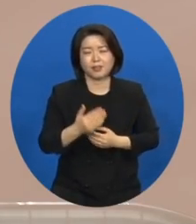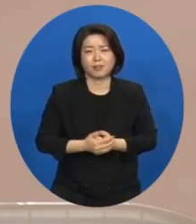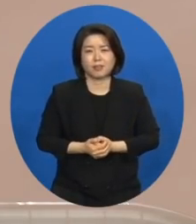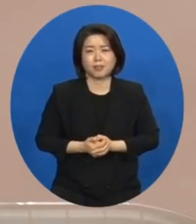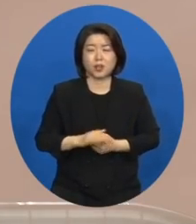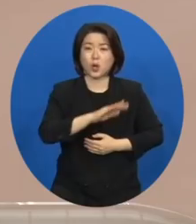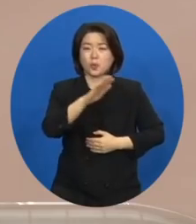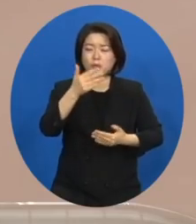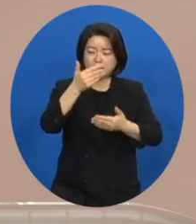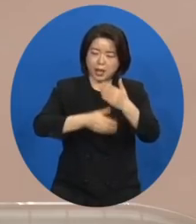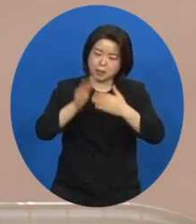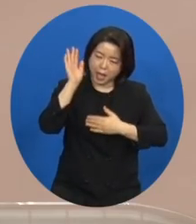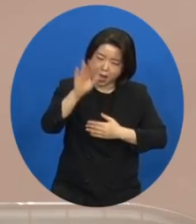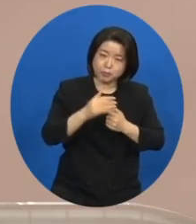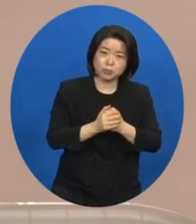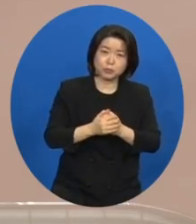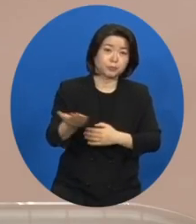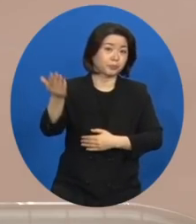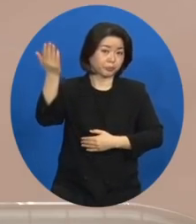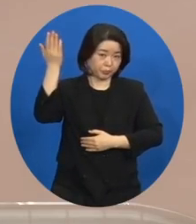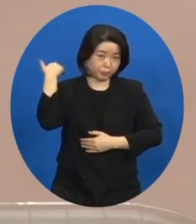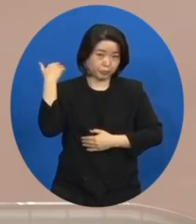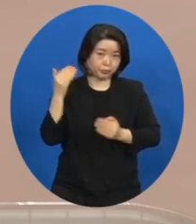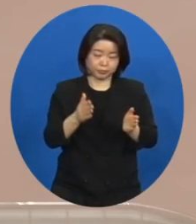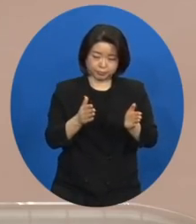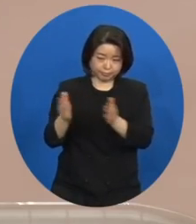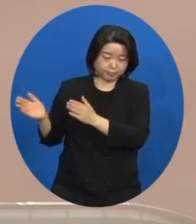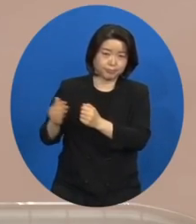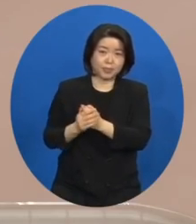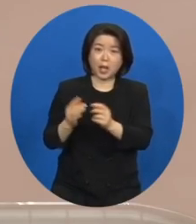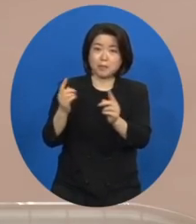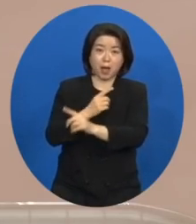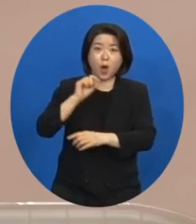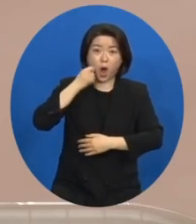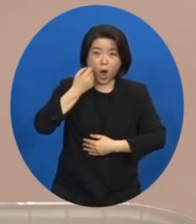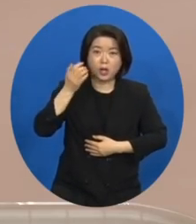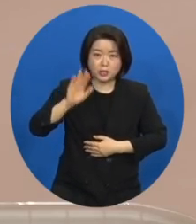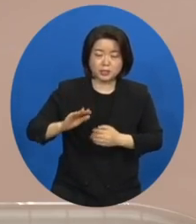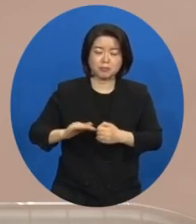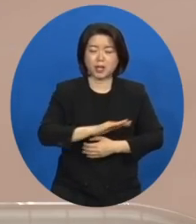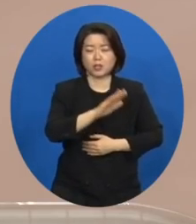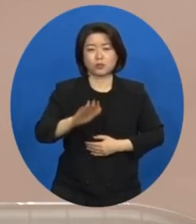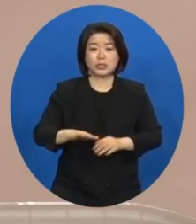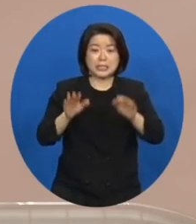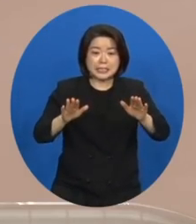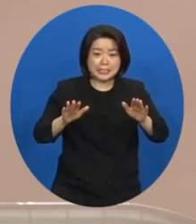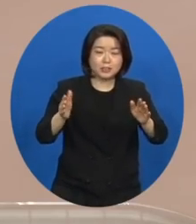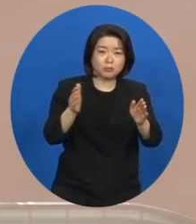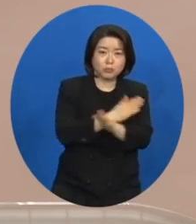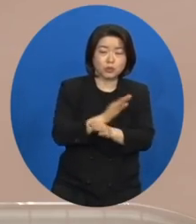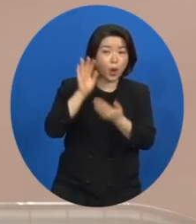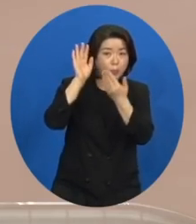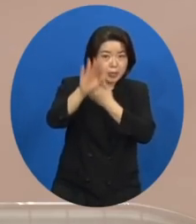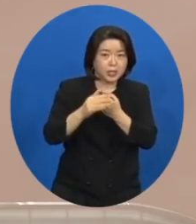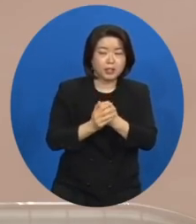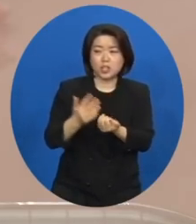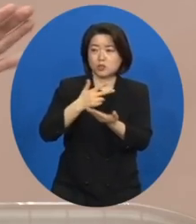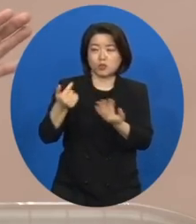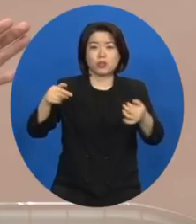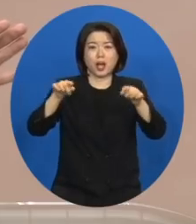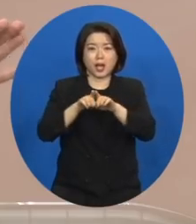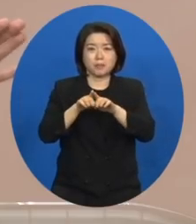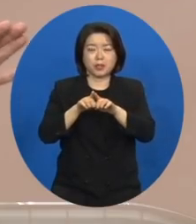남은 앞으로 남은 과거 는 우리가 바꿀 순 없지만 그러나 우리 현재부터 미래는 인제는 주님과 함께